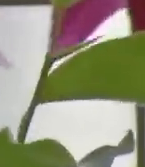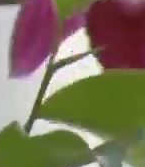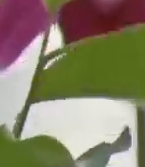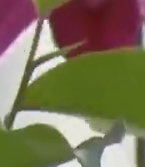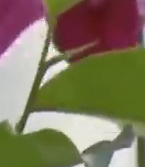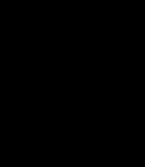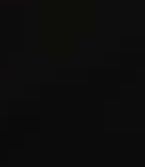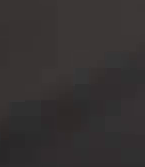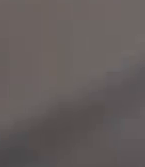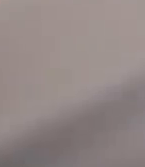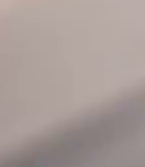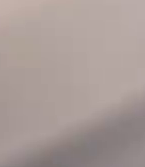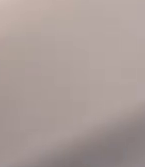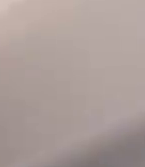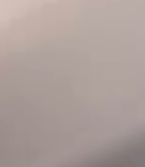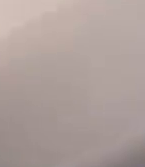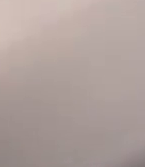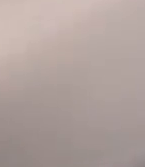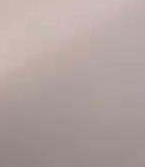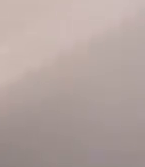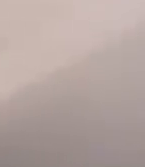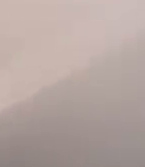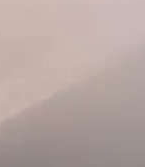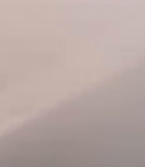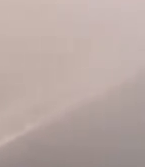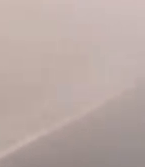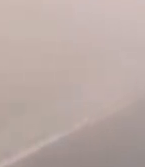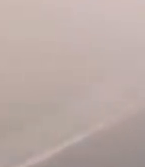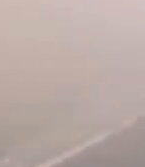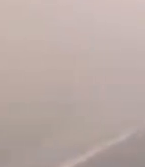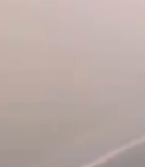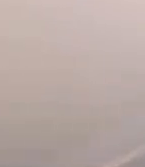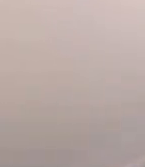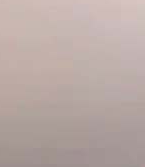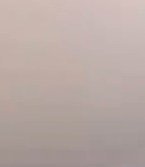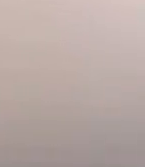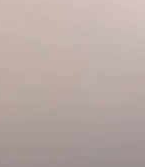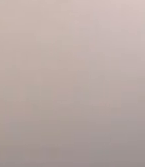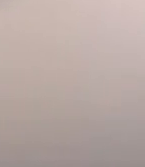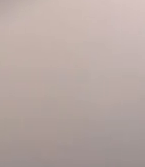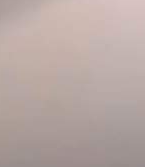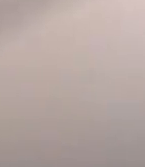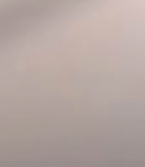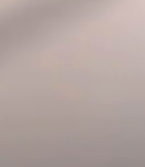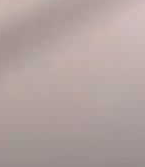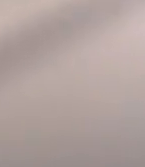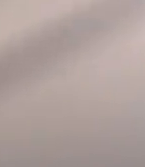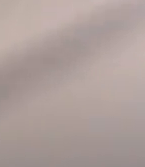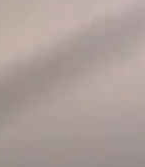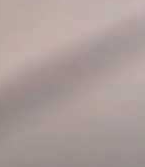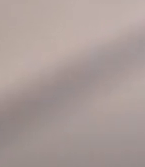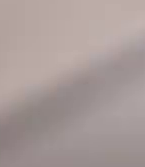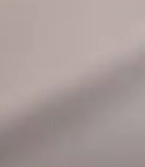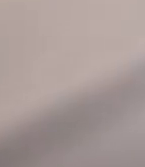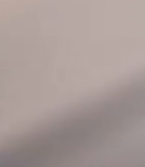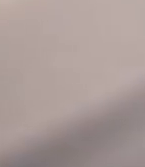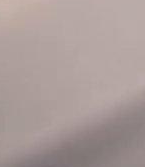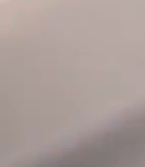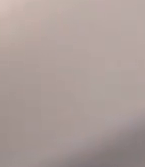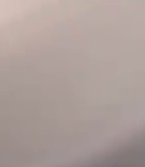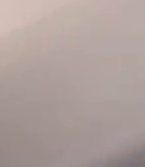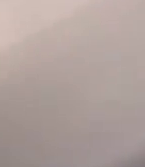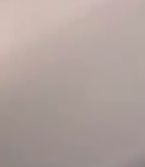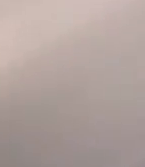oras. Hindi natutulog ang mga balita. Kaya para sa pinakasariwang balita, mag-subscribe kayo sa aming YouTube